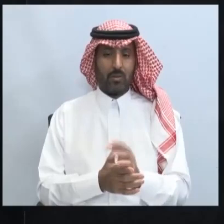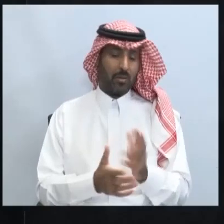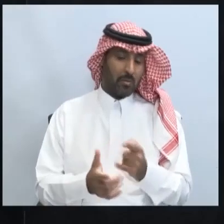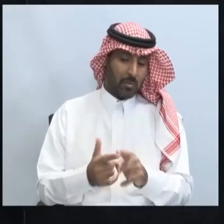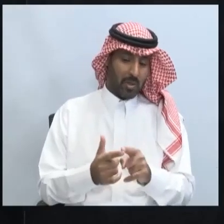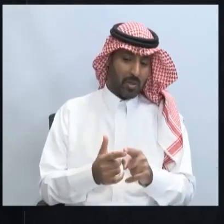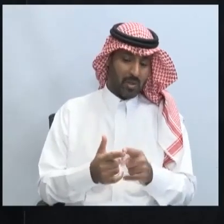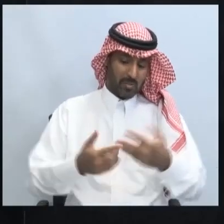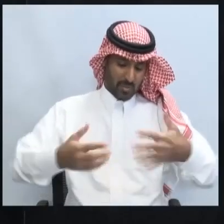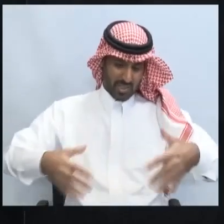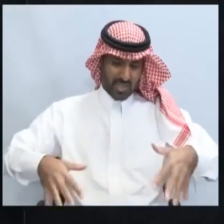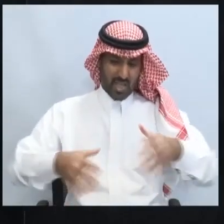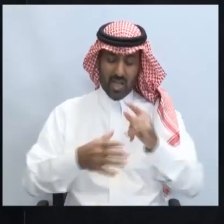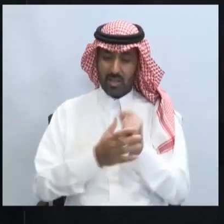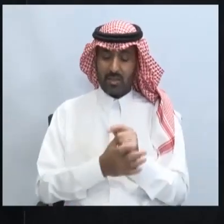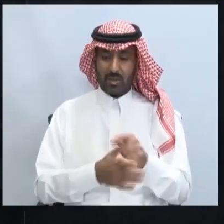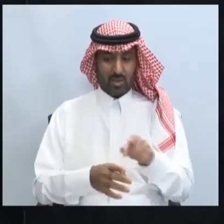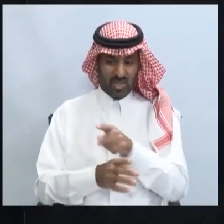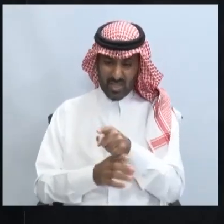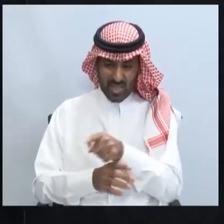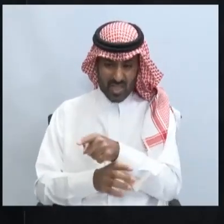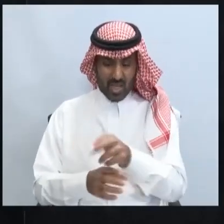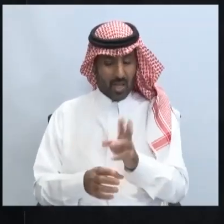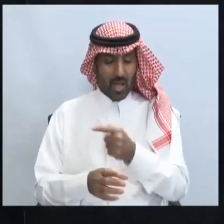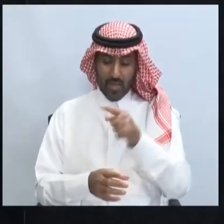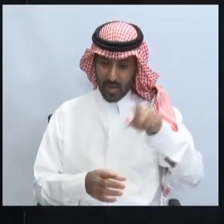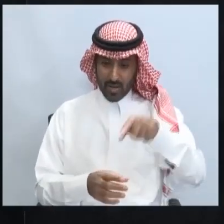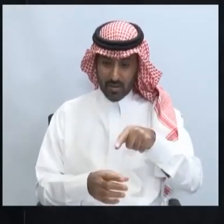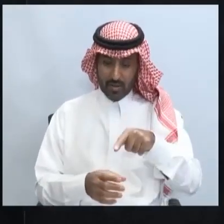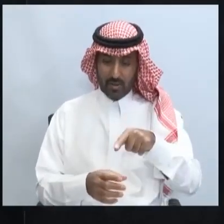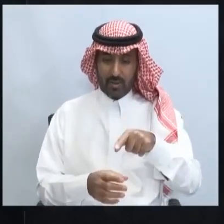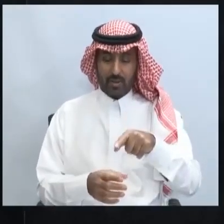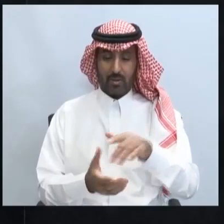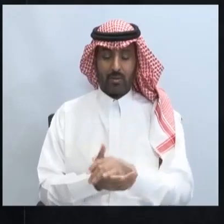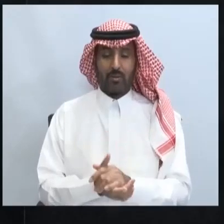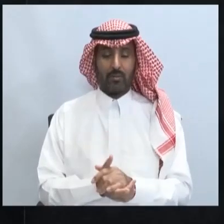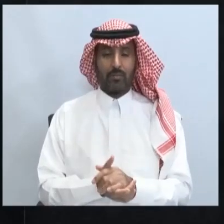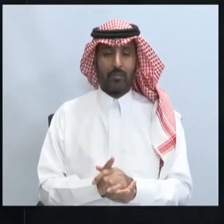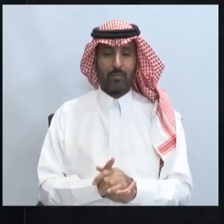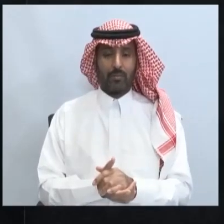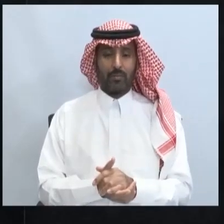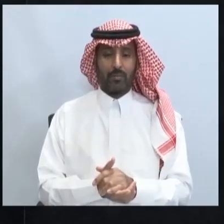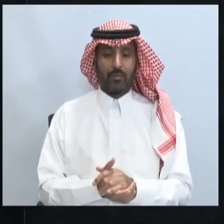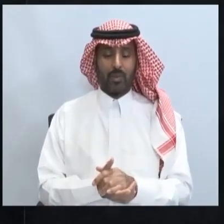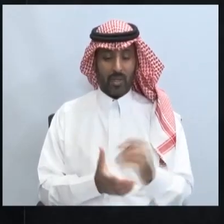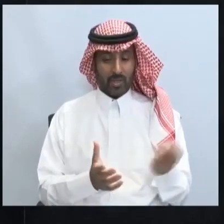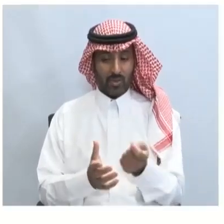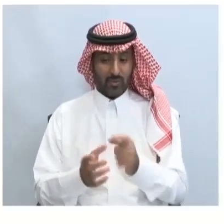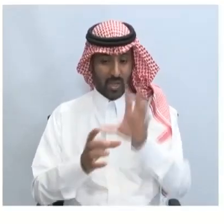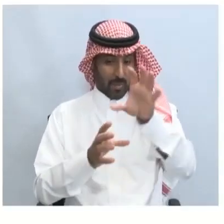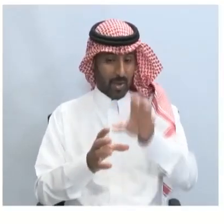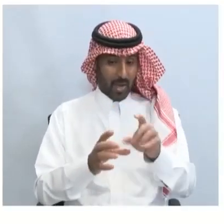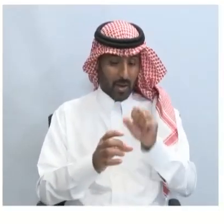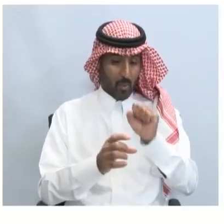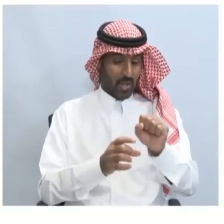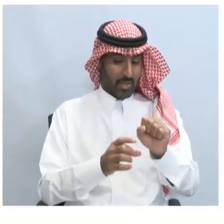وسيتسع بعض الرذاذ منه وهذا مؤذي لي ومؤذي للاخرين اكتب في الاماكن